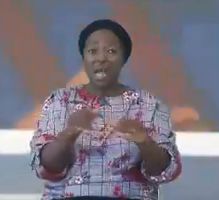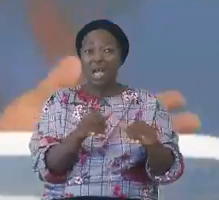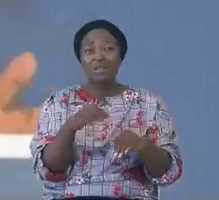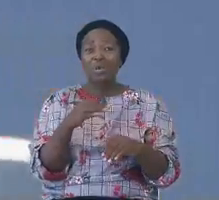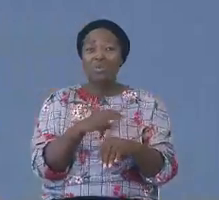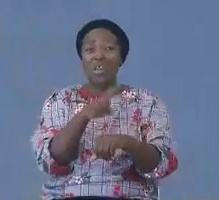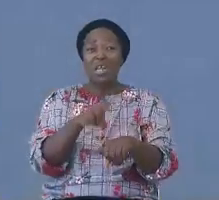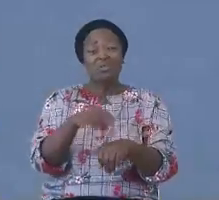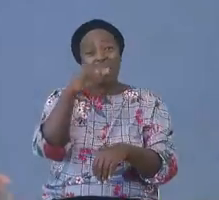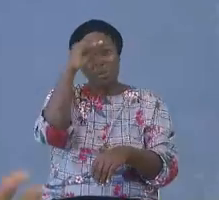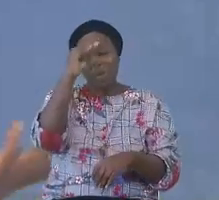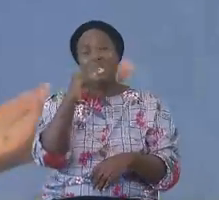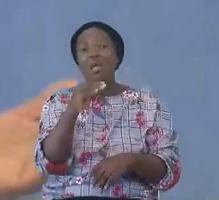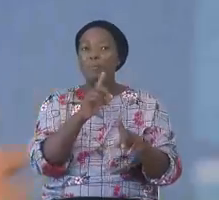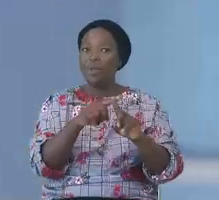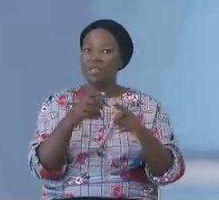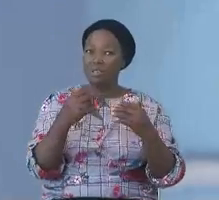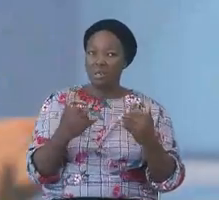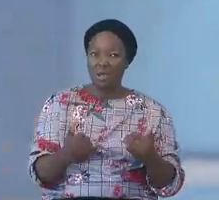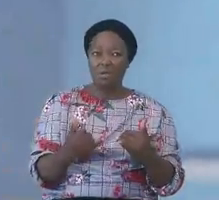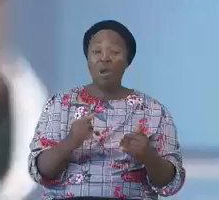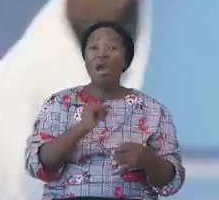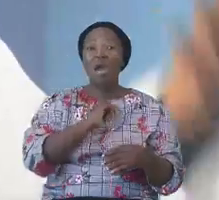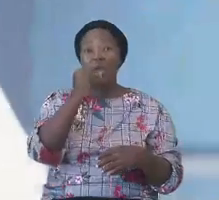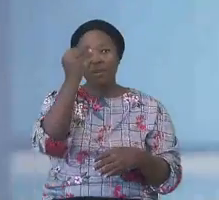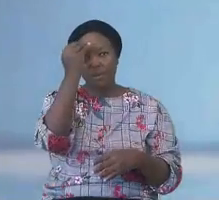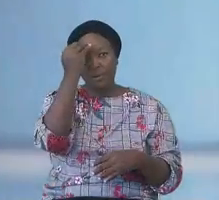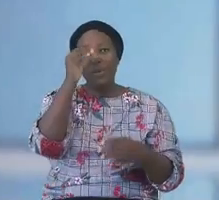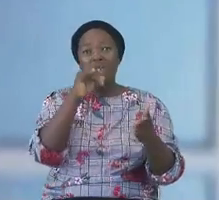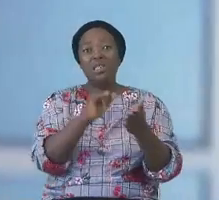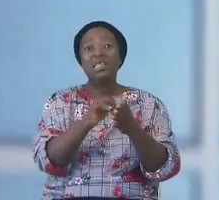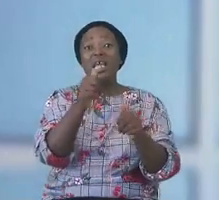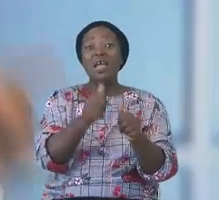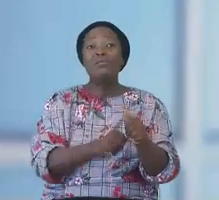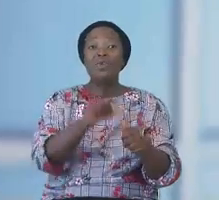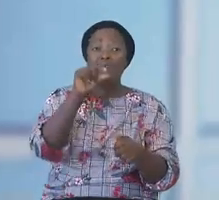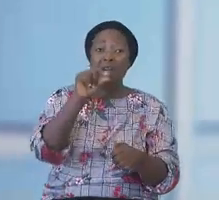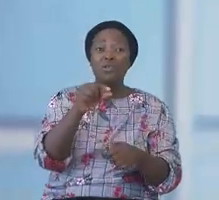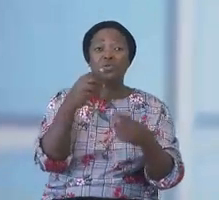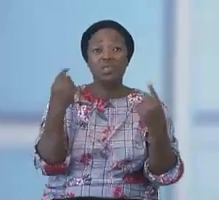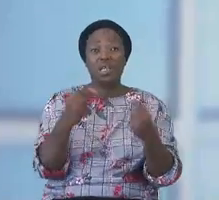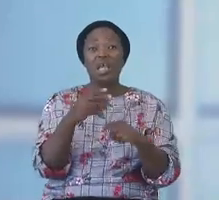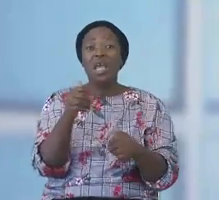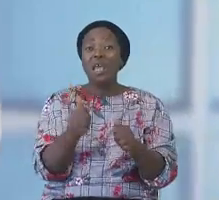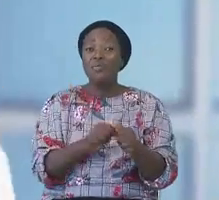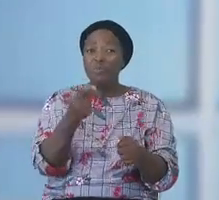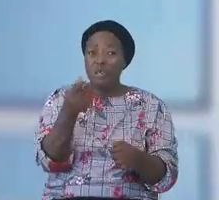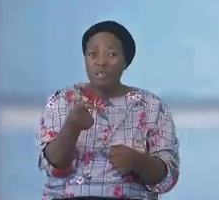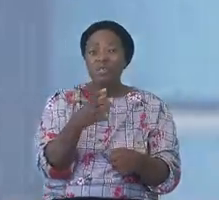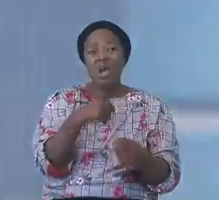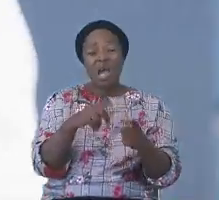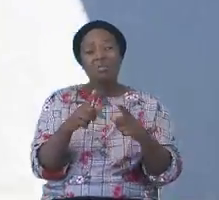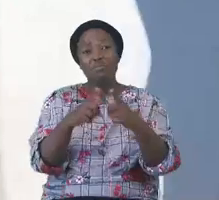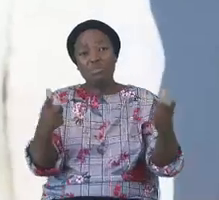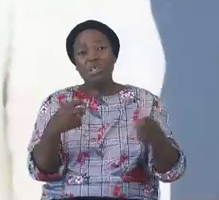Quand je prononçais, j'appelais ça un acte ordinaire d'une personne ordinaire. Maintenant, je